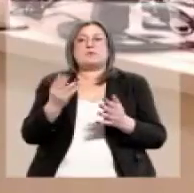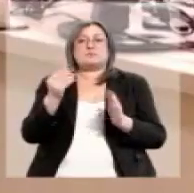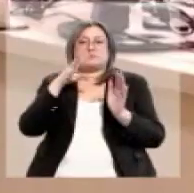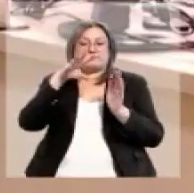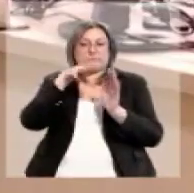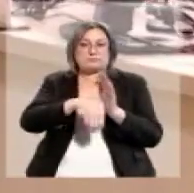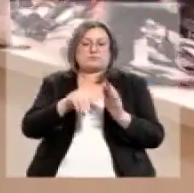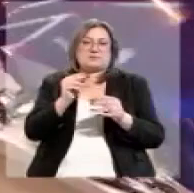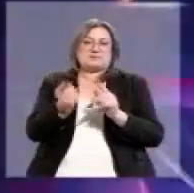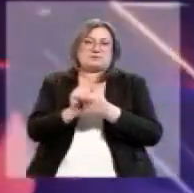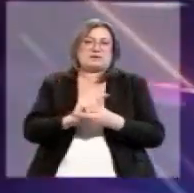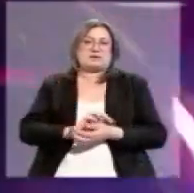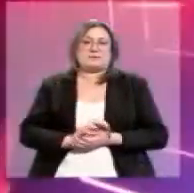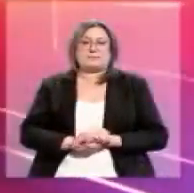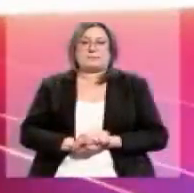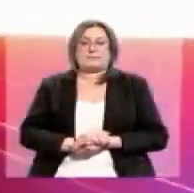коснулись изменения.